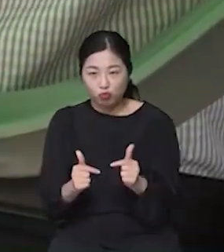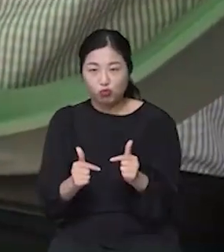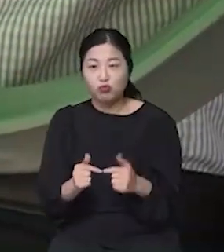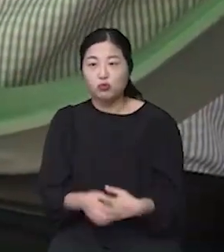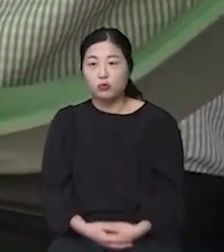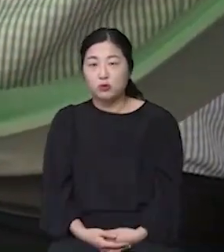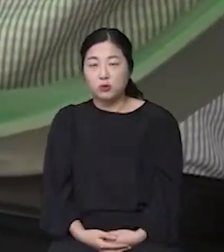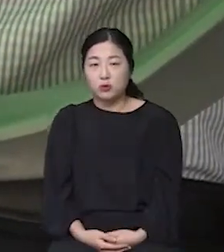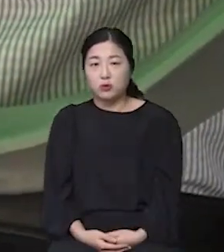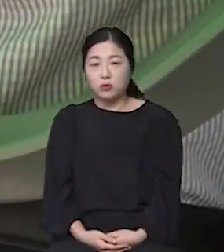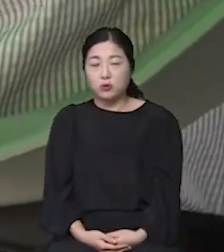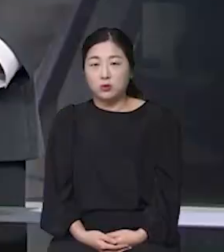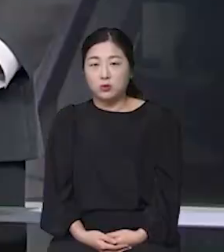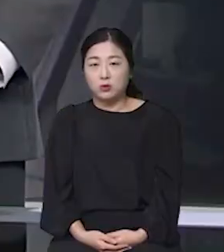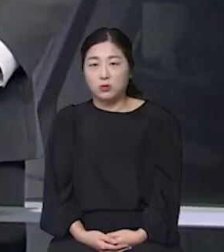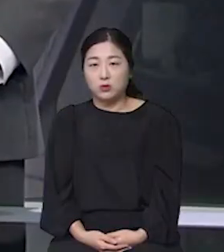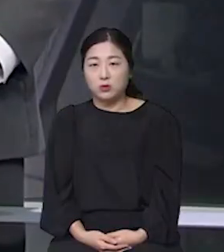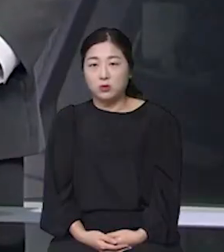줄었습니다.